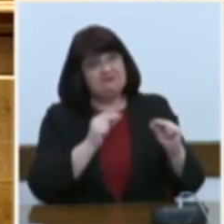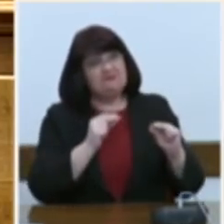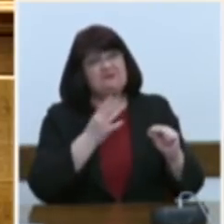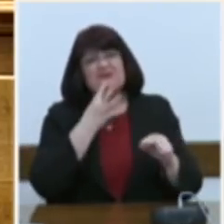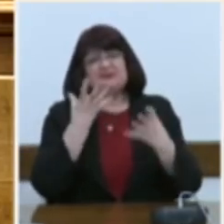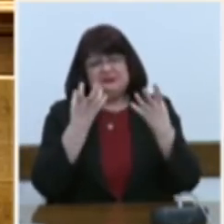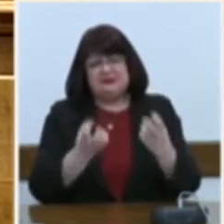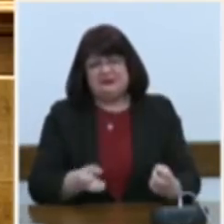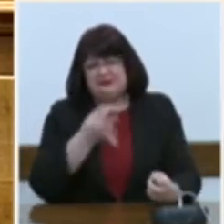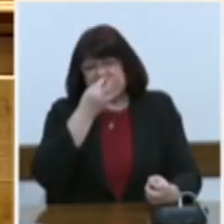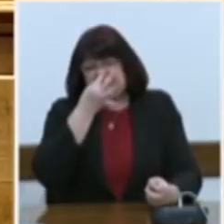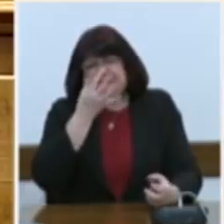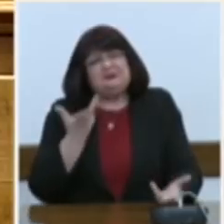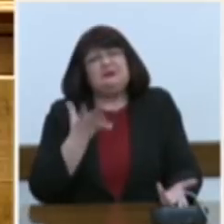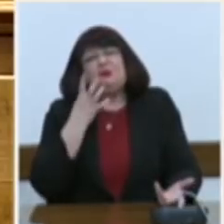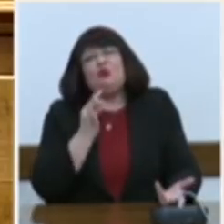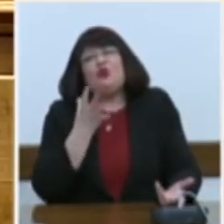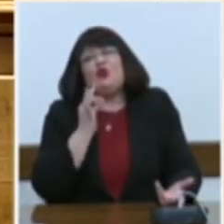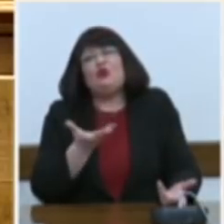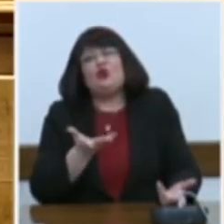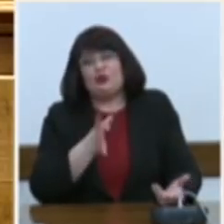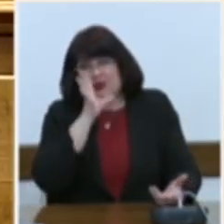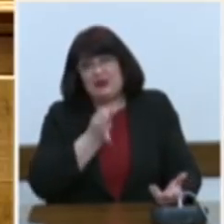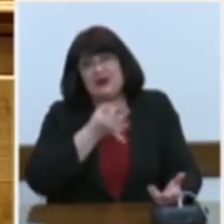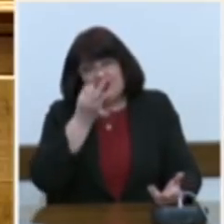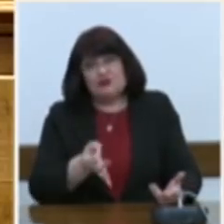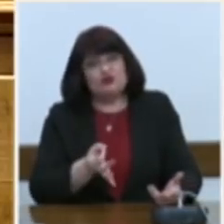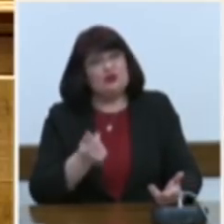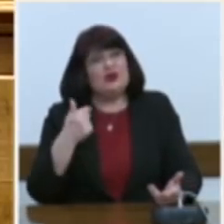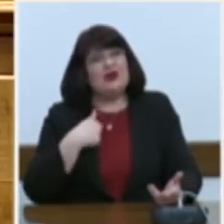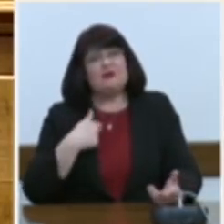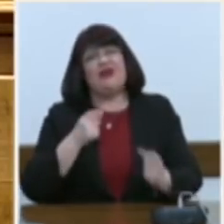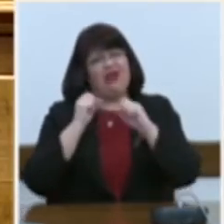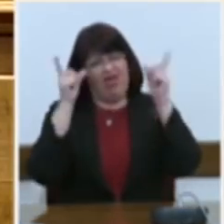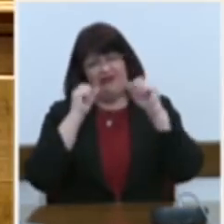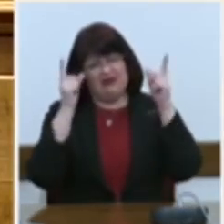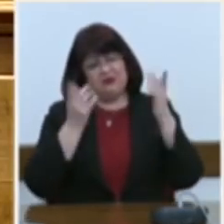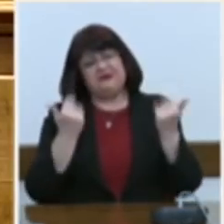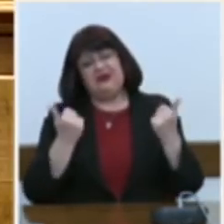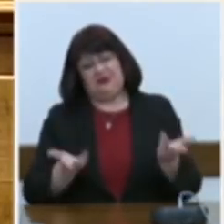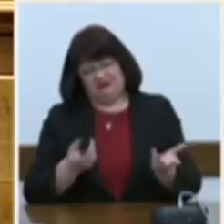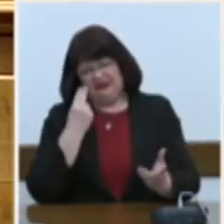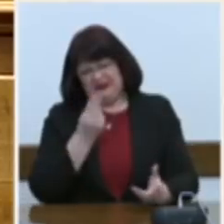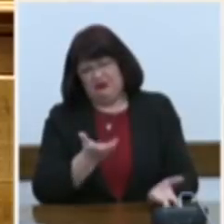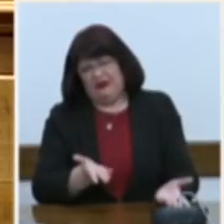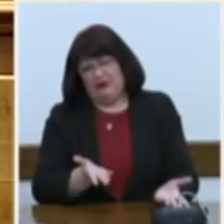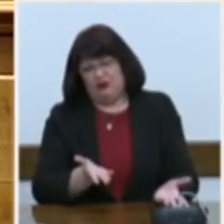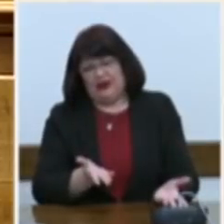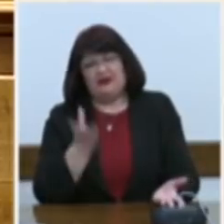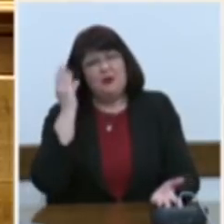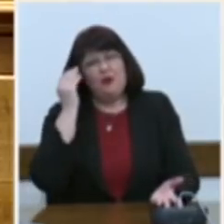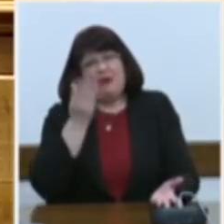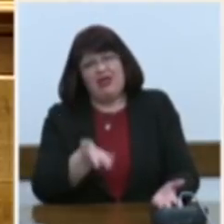και δυσοδεία. Ειλικρινά σας λέμε ότι εμάς δεν μας κάνει πλέον καμία εντύπωση. Γιατί